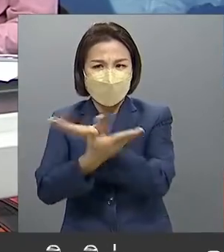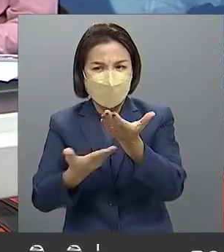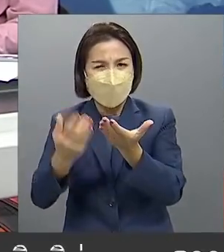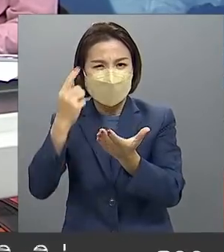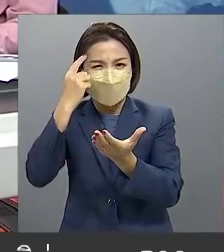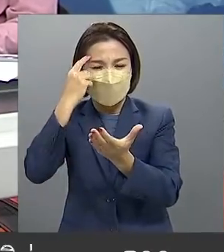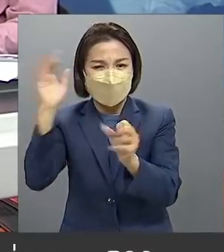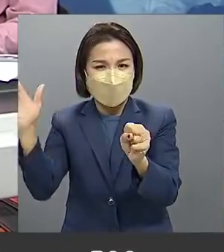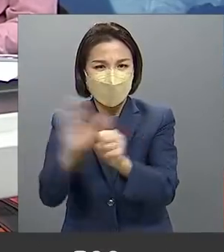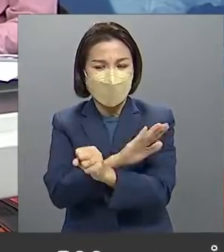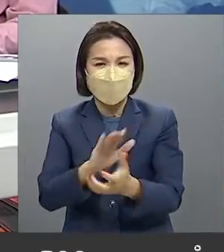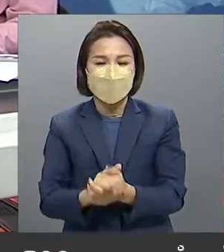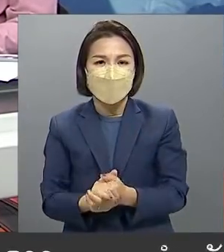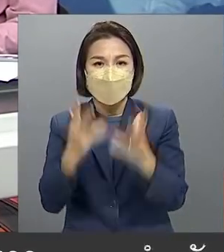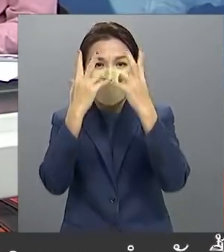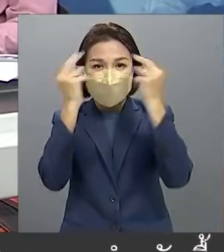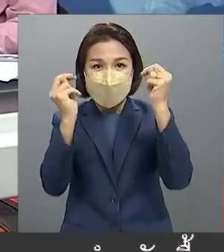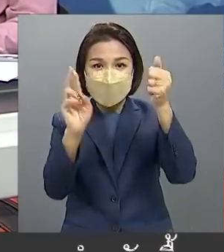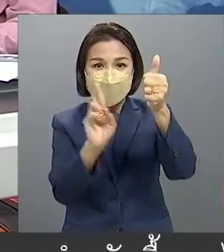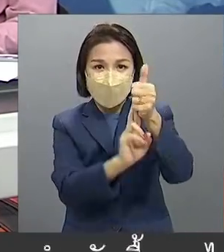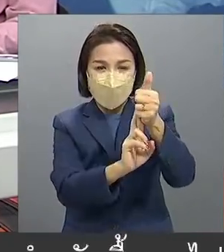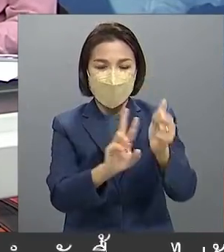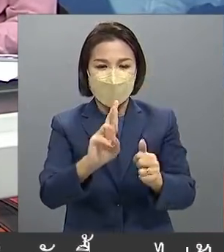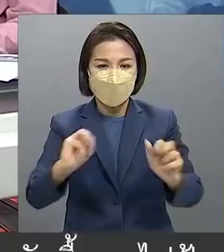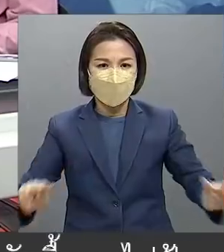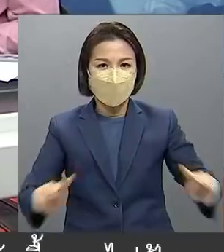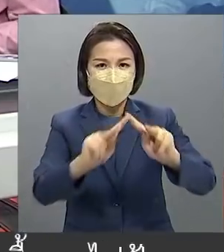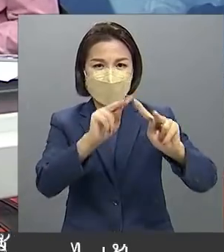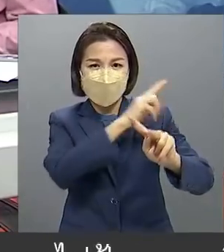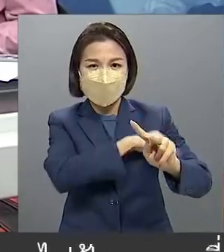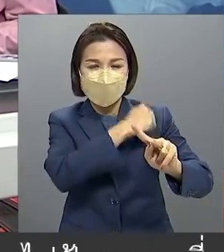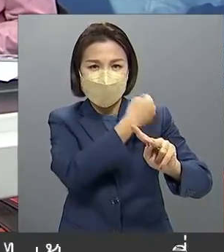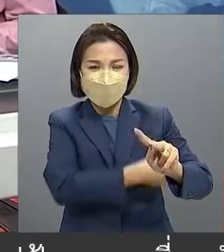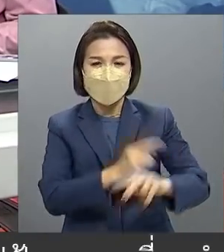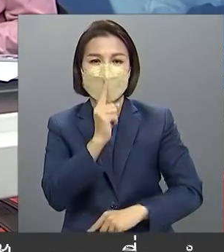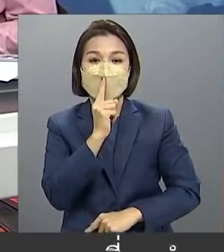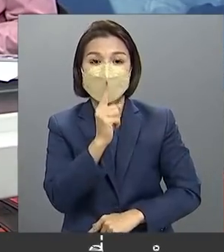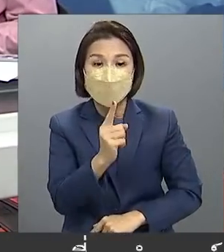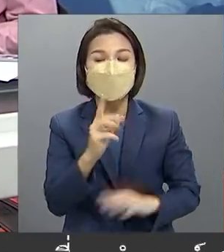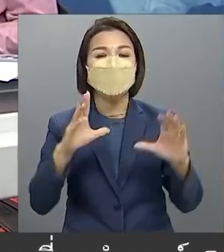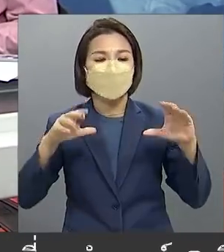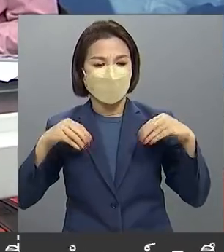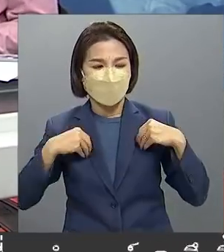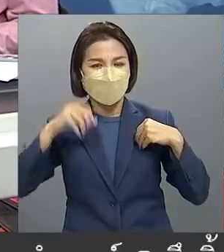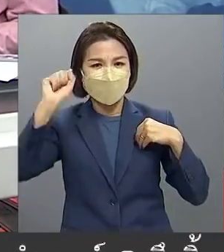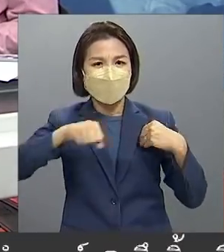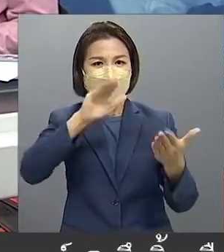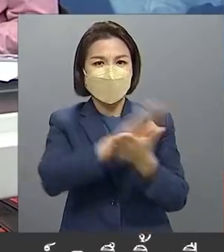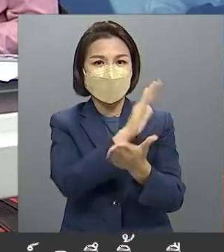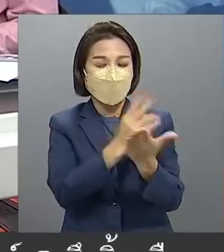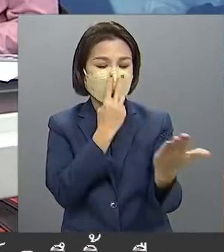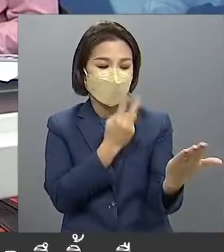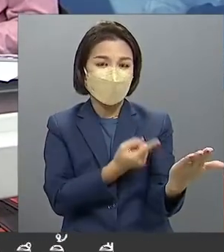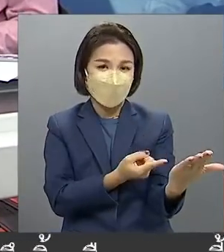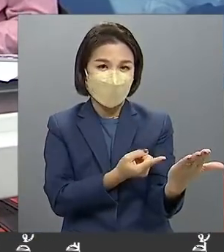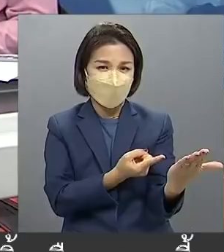ณะที่รองนายกรัฐมนตรีและรัฐมนตรีว่าการกระทรวงสาธารณสุขออกมายอมรับนะคะว่าเอกสารที่ถูกเผยแพร่เป็นเอกส